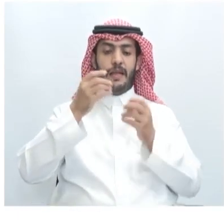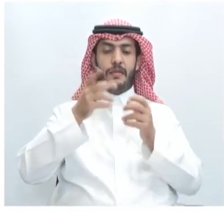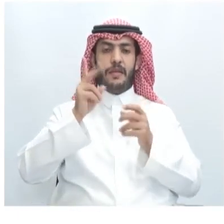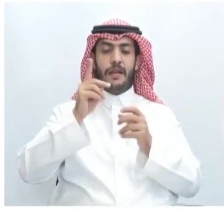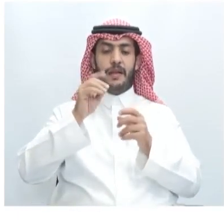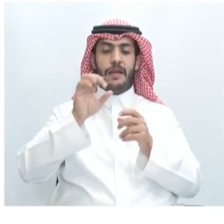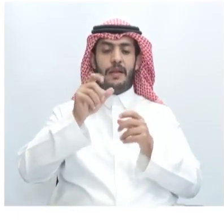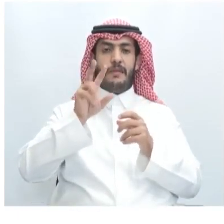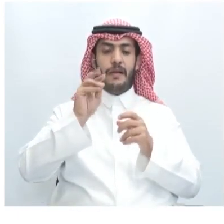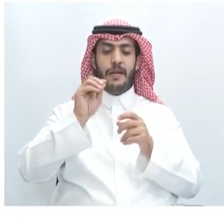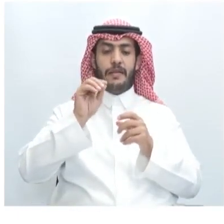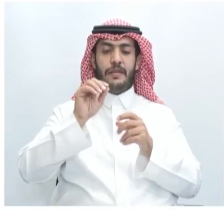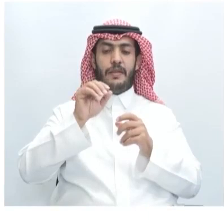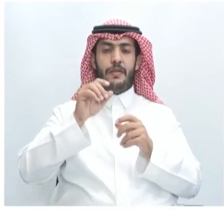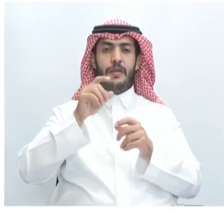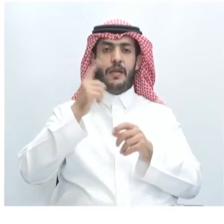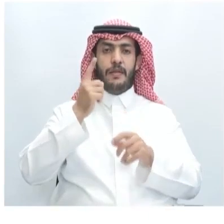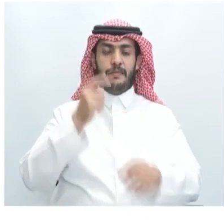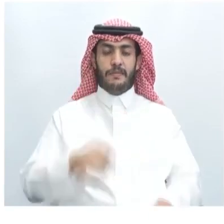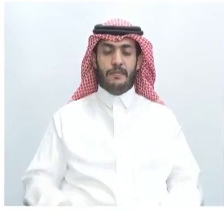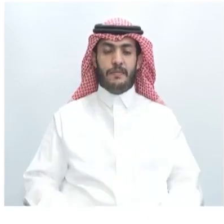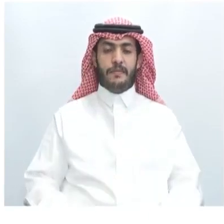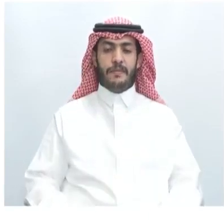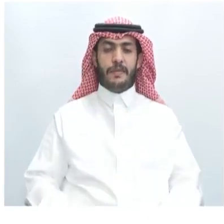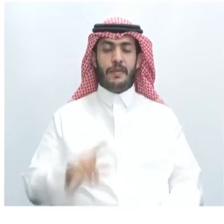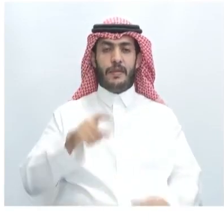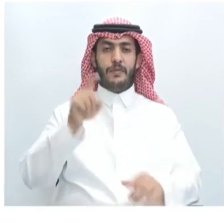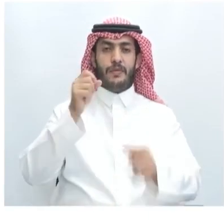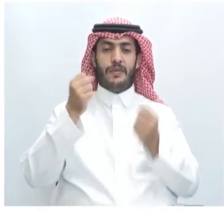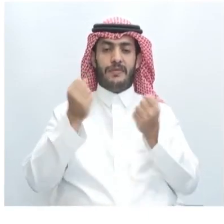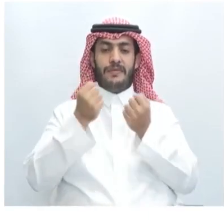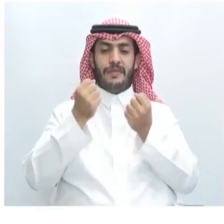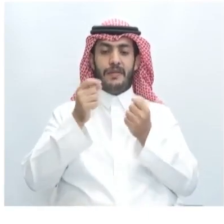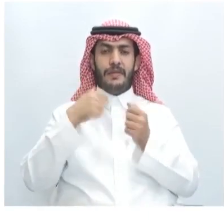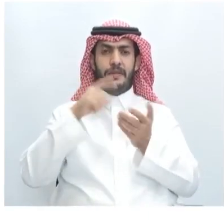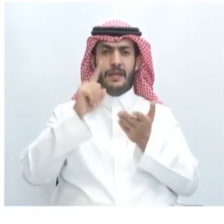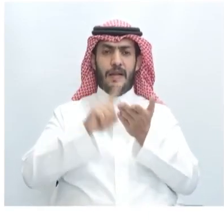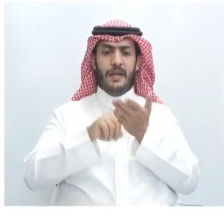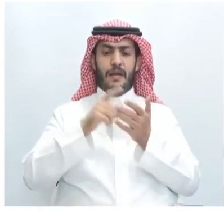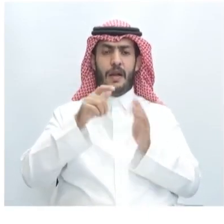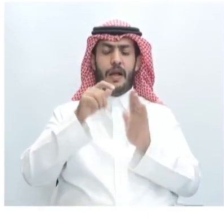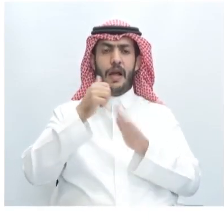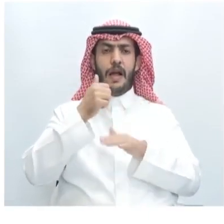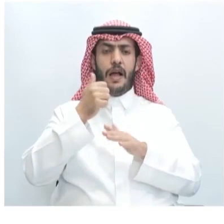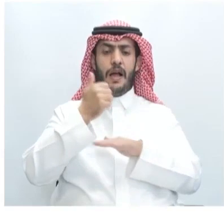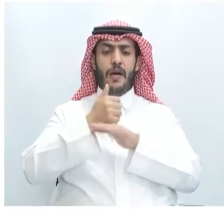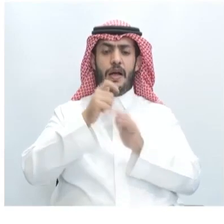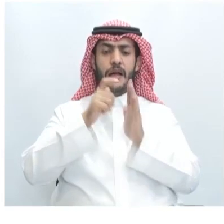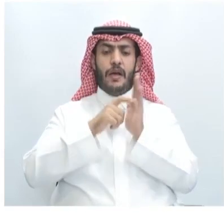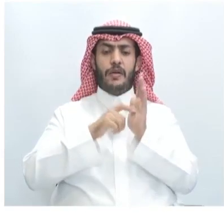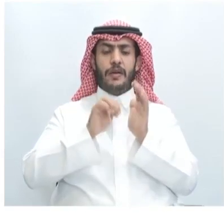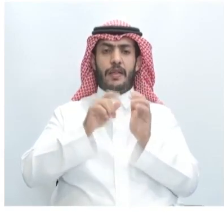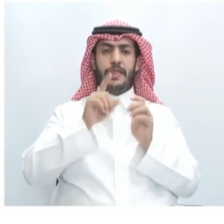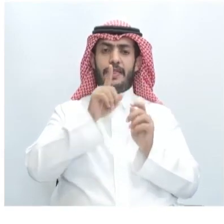والهبات للعمال هنا في هذا التقويم السؤال الاول اتحقق ما القواعد القانونيه التي عرفها التاريخ